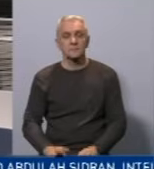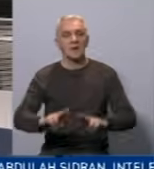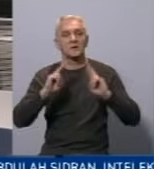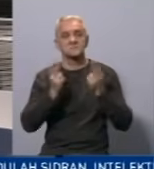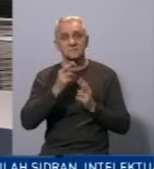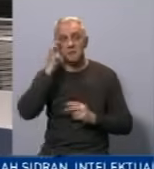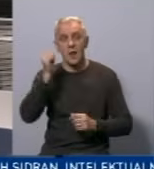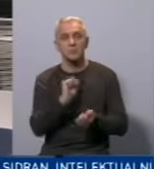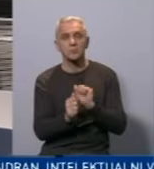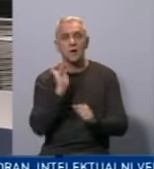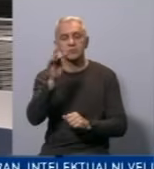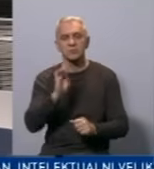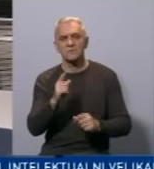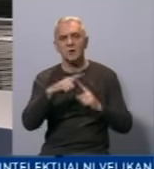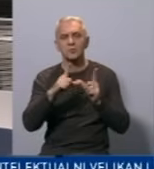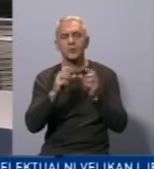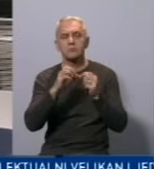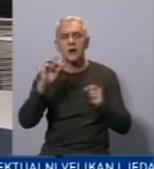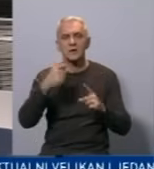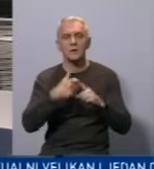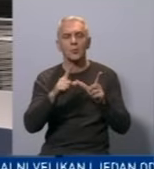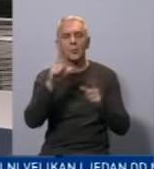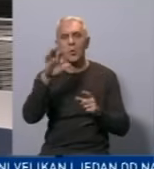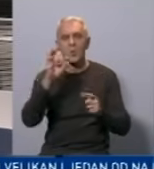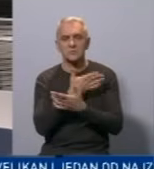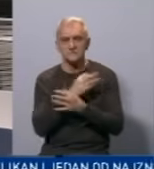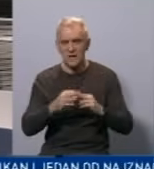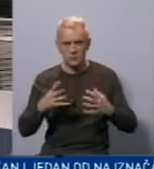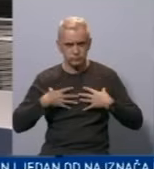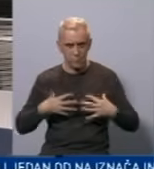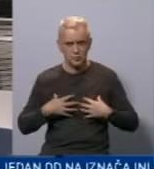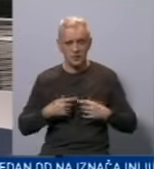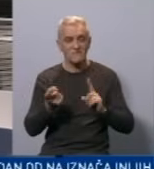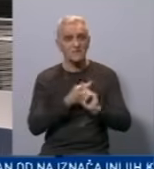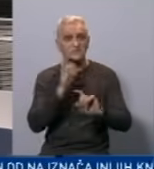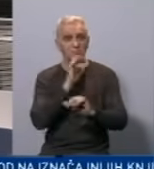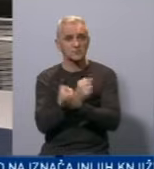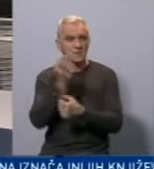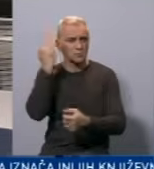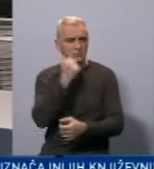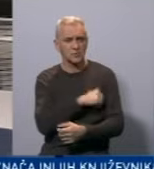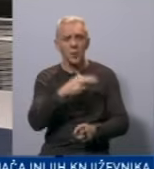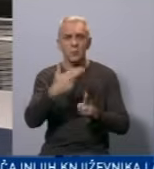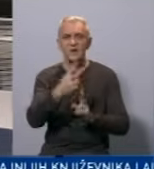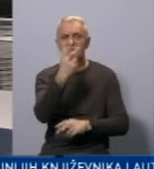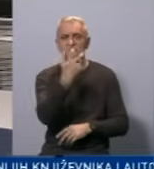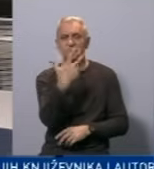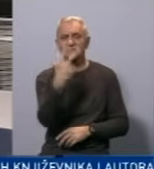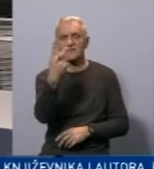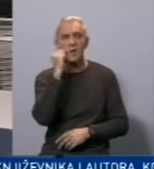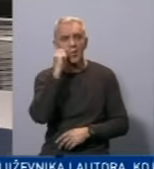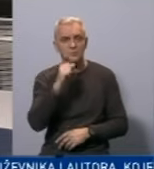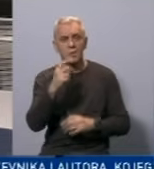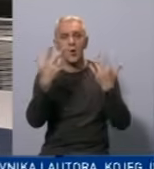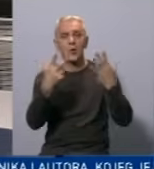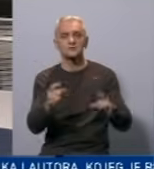Svjetski je dan borbe protiv tuberkuloze. U Federaciji Bosne i Hercegovine lani od tuberkuloze oboljele su 232